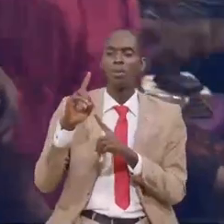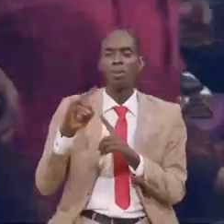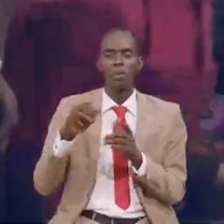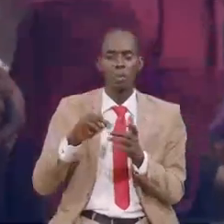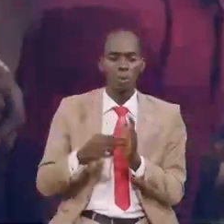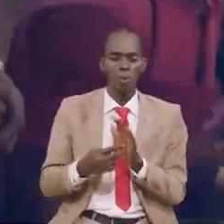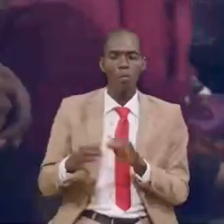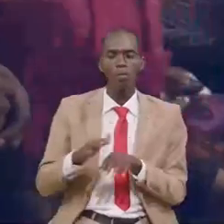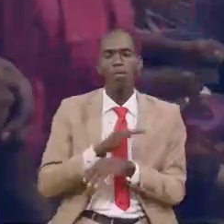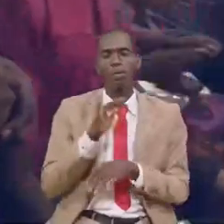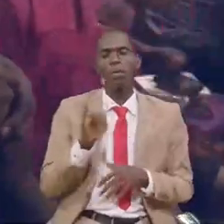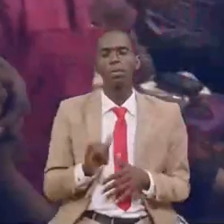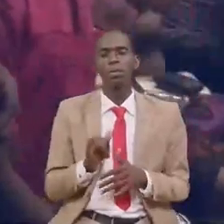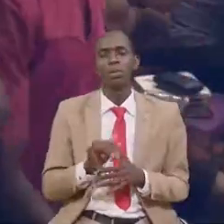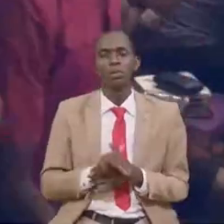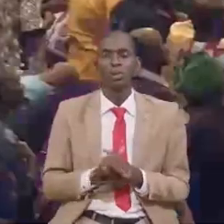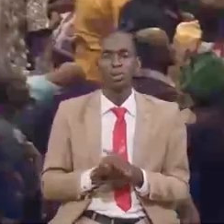Répondez décidément.